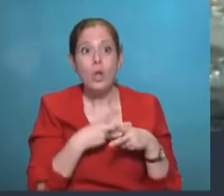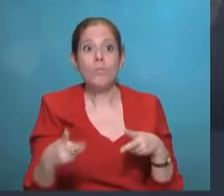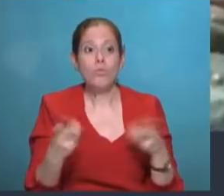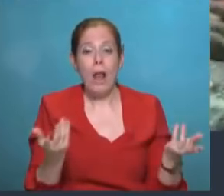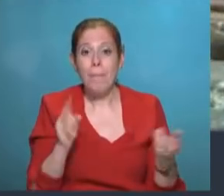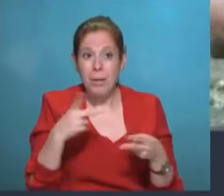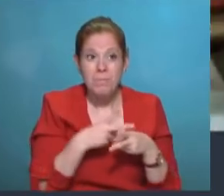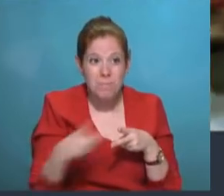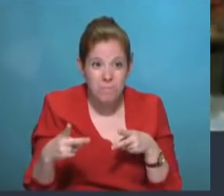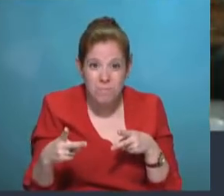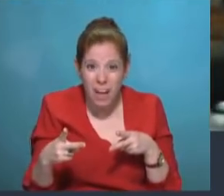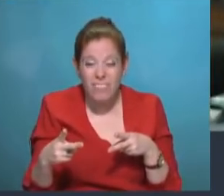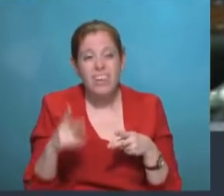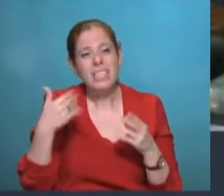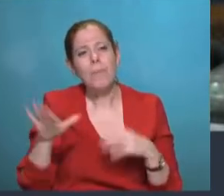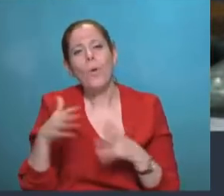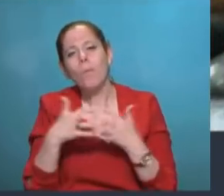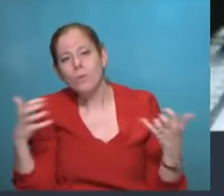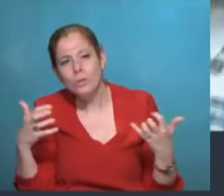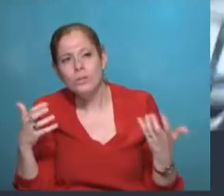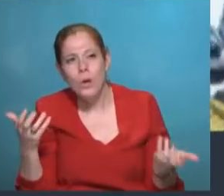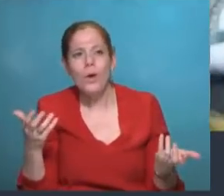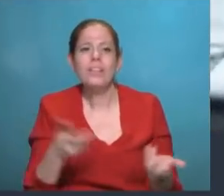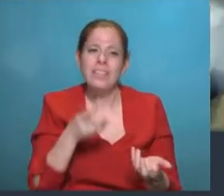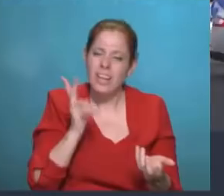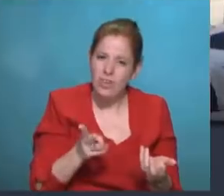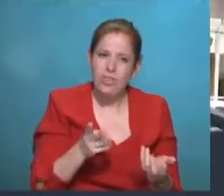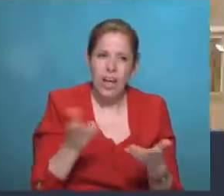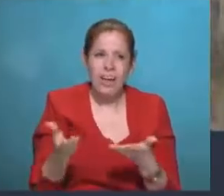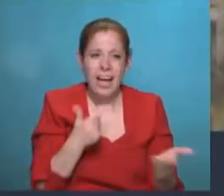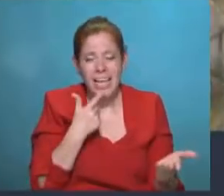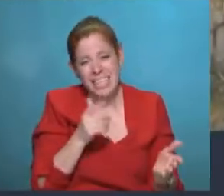פרפקט, ילכו למוזיאון. יס, how are you? את יכולה אהוב? Very good, הם